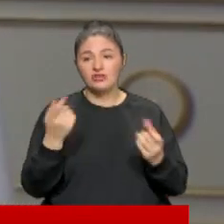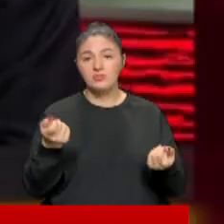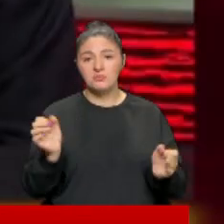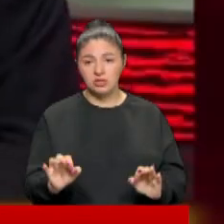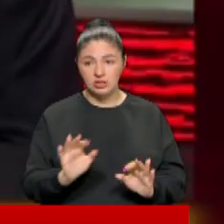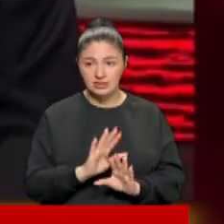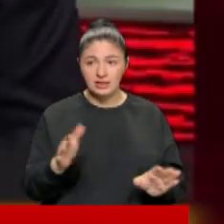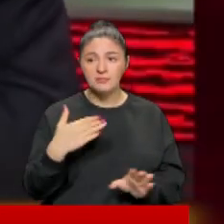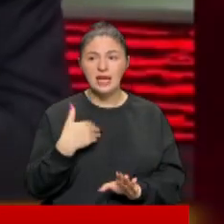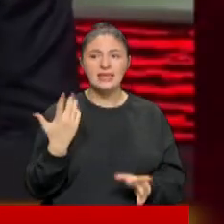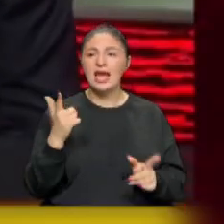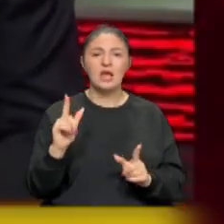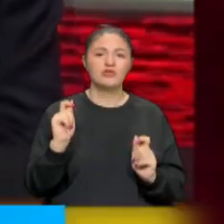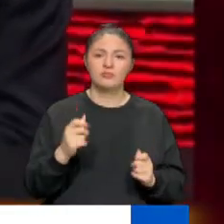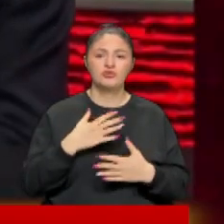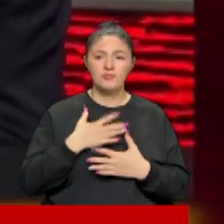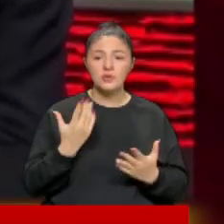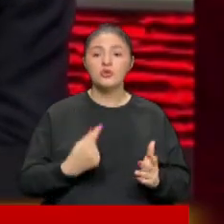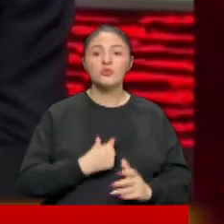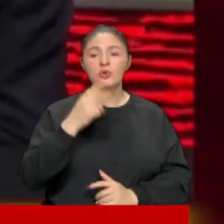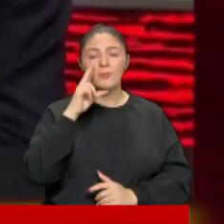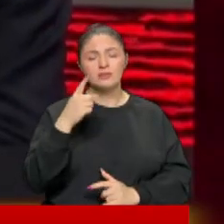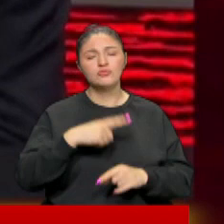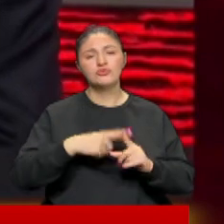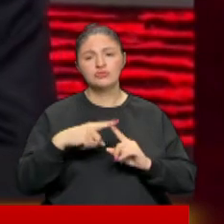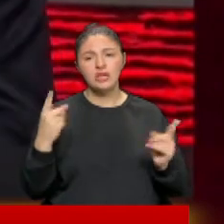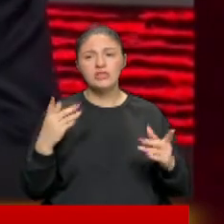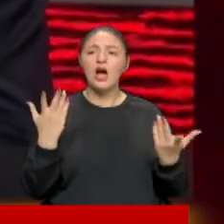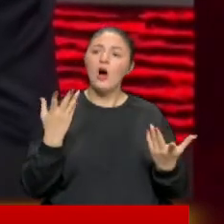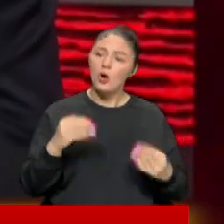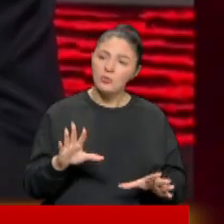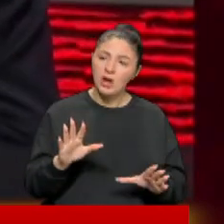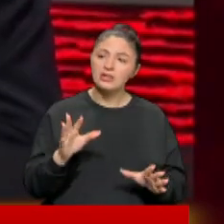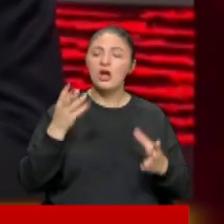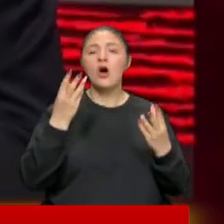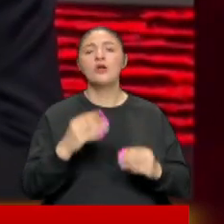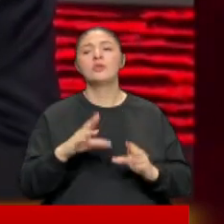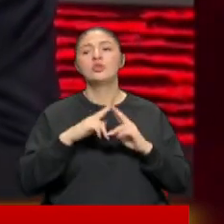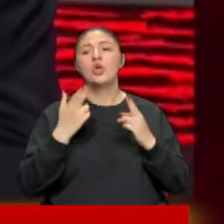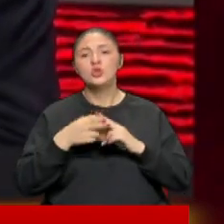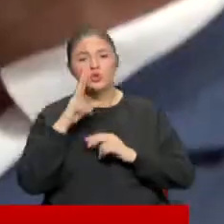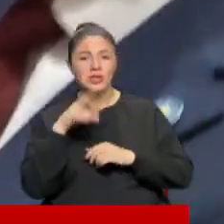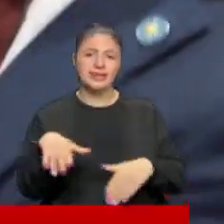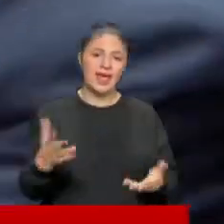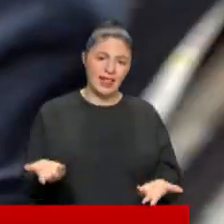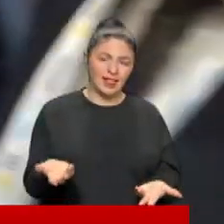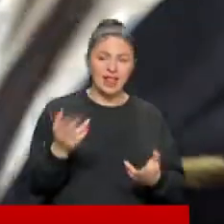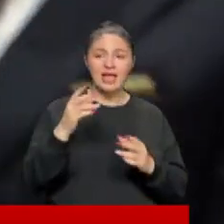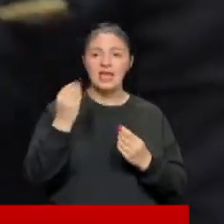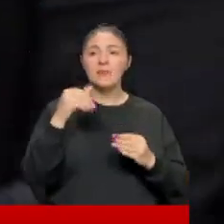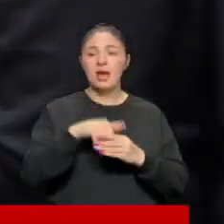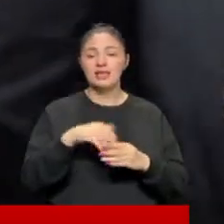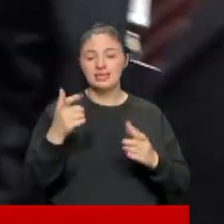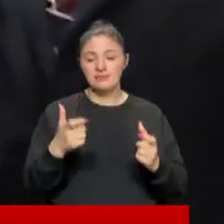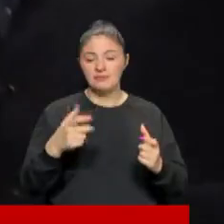başlattık ben ne gerekiyorsa yapacağım umutla baktığım bir süreç ha olmaz olmazsa dünyanın sonu değil iyi Parti'nin yerel